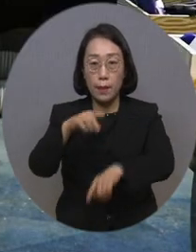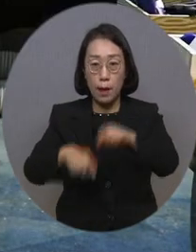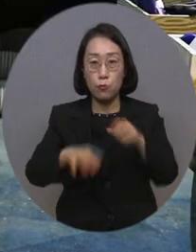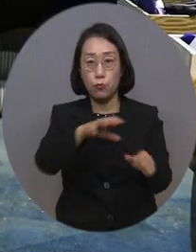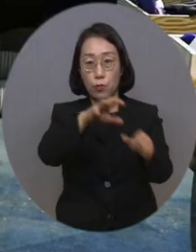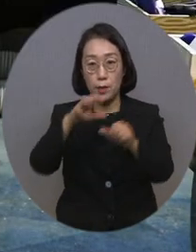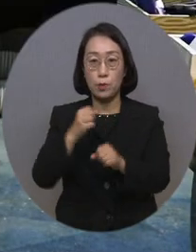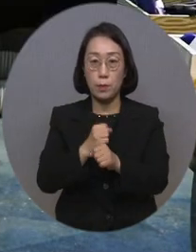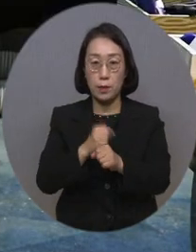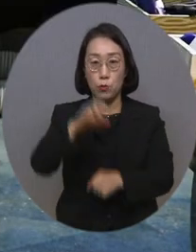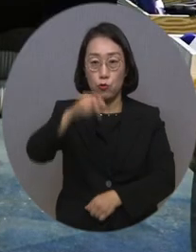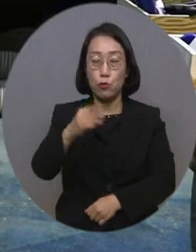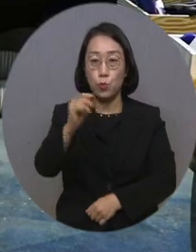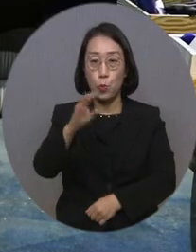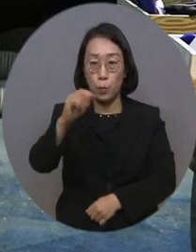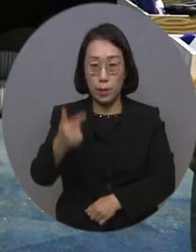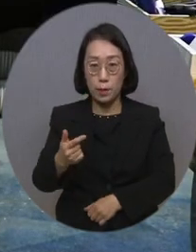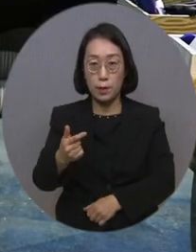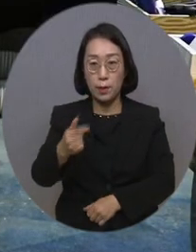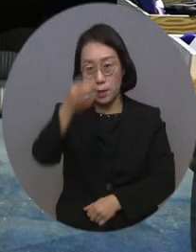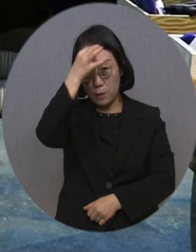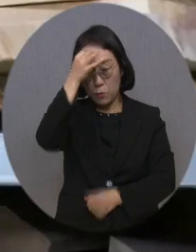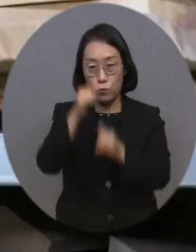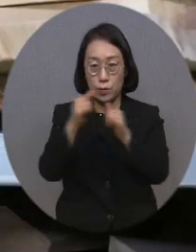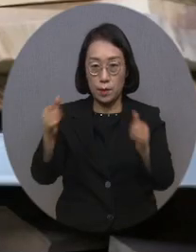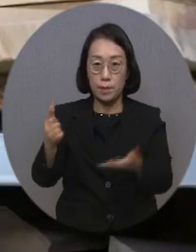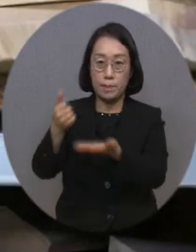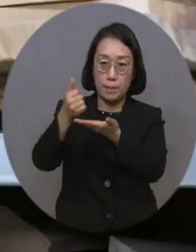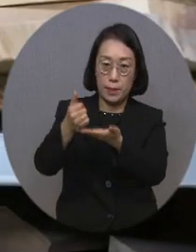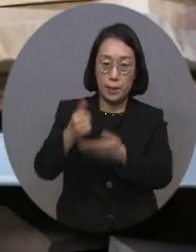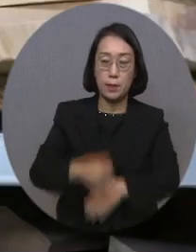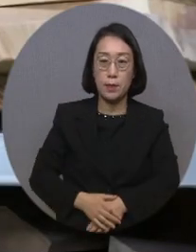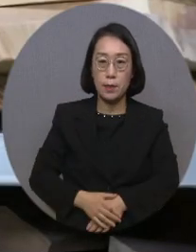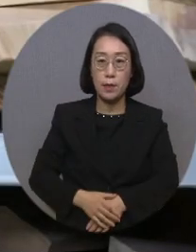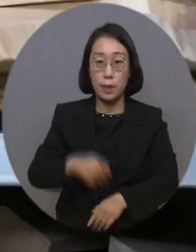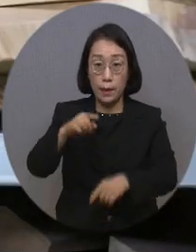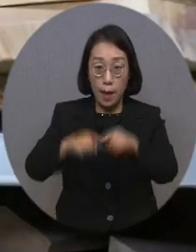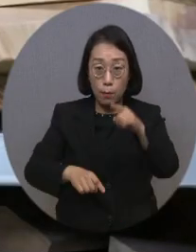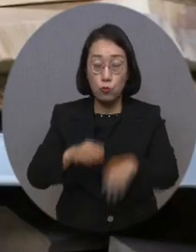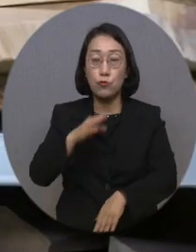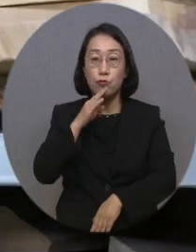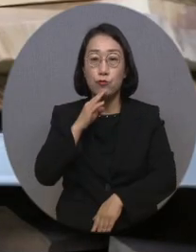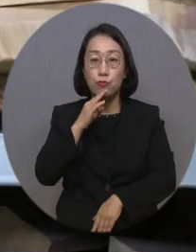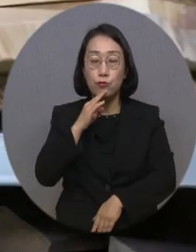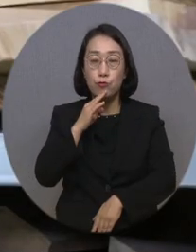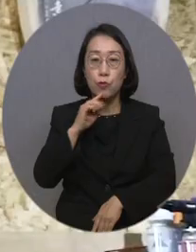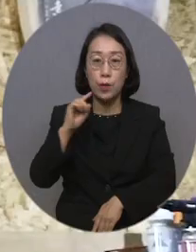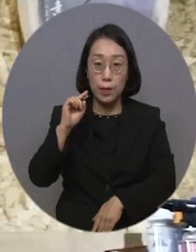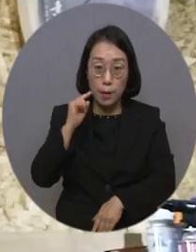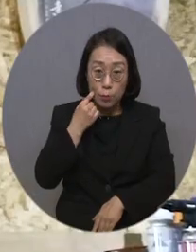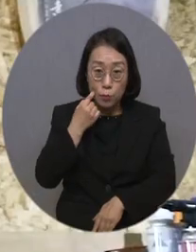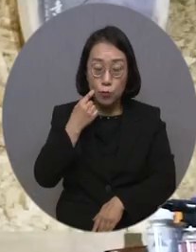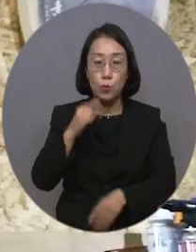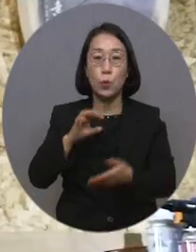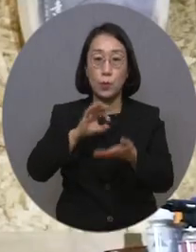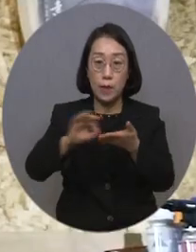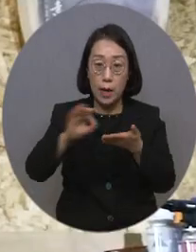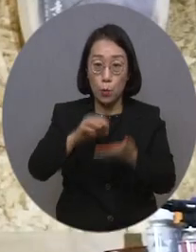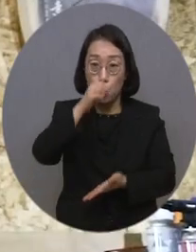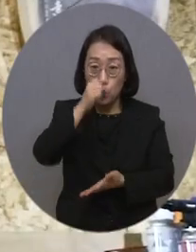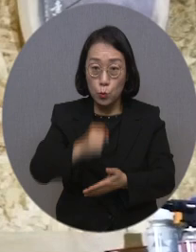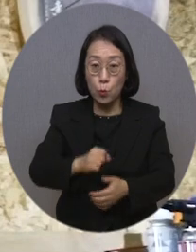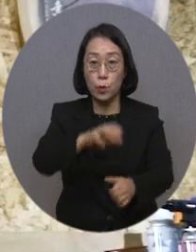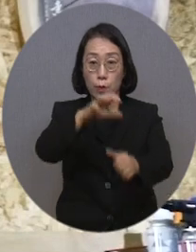불어넣는 윤용민 목공예가가 있습니다 나무 본연의 아름다움의 쓰임을 더해 새롭게